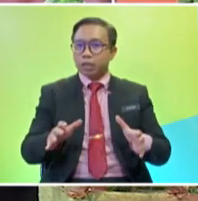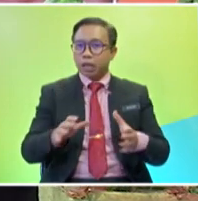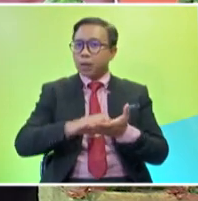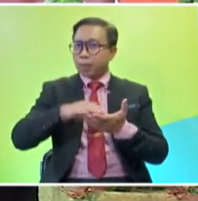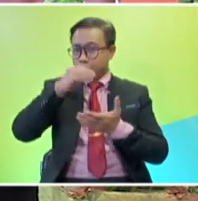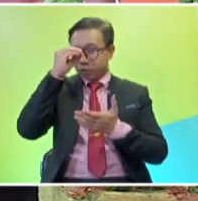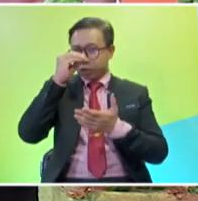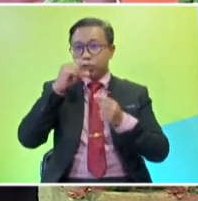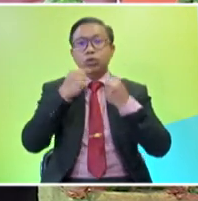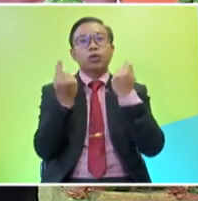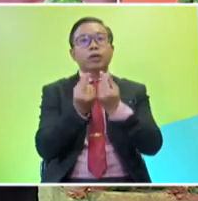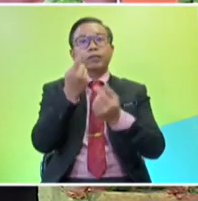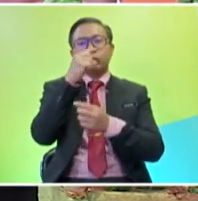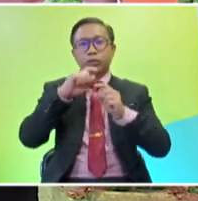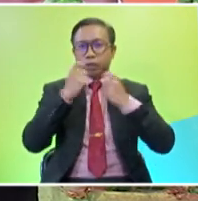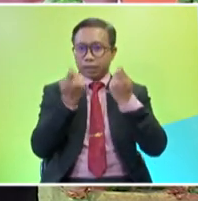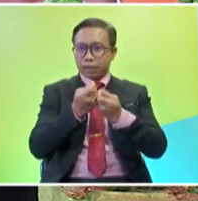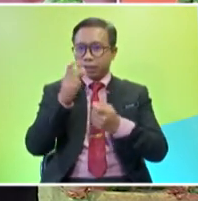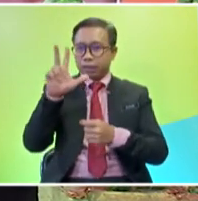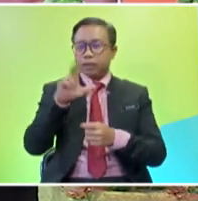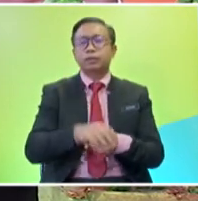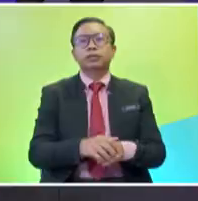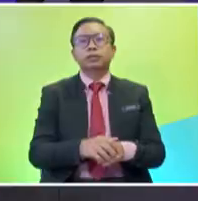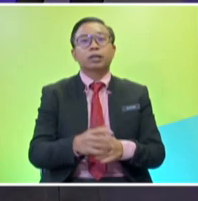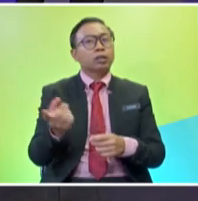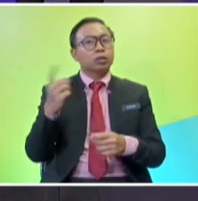geografi untuk tingkatan tiga